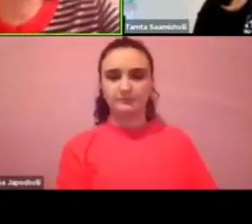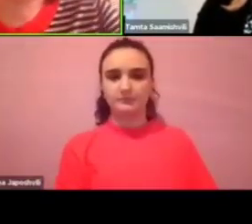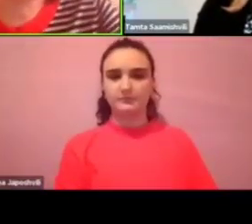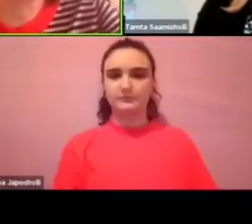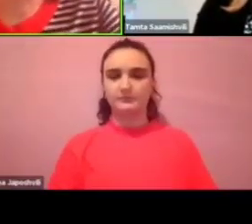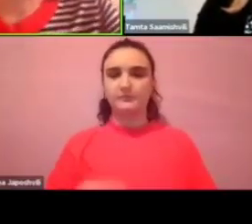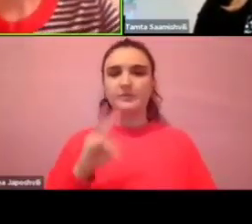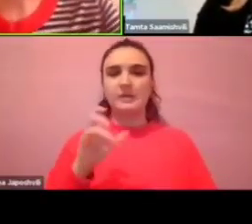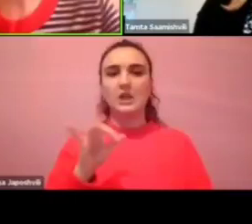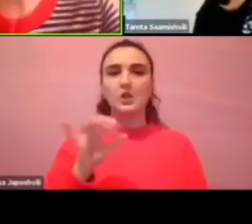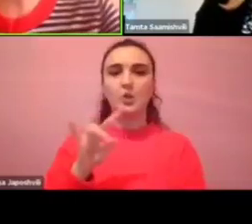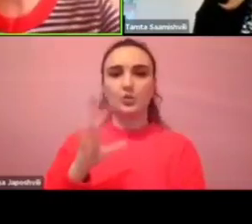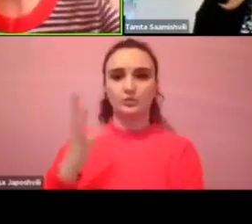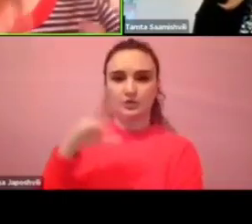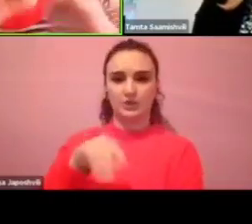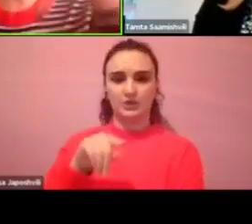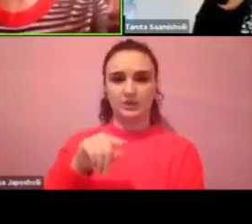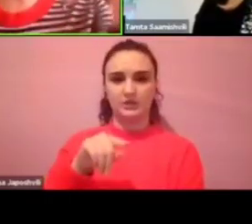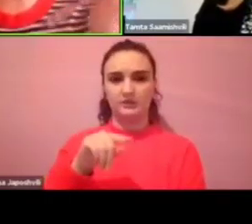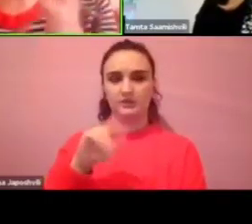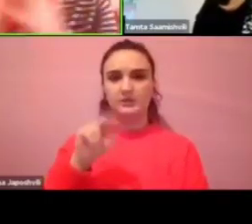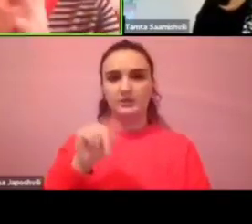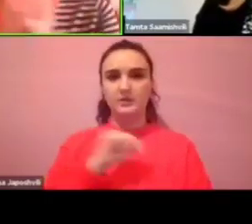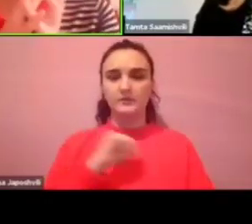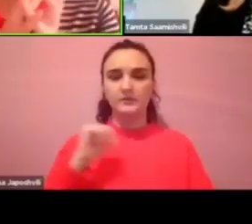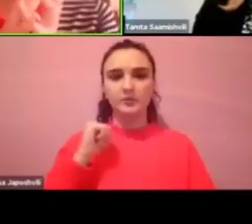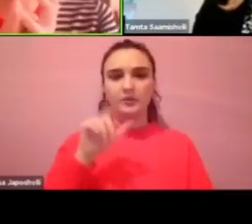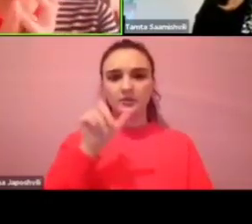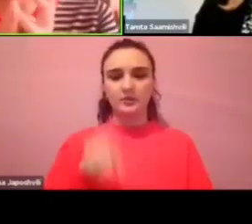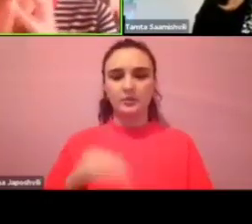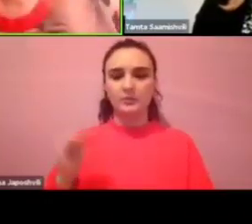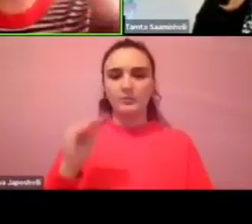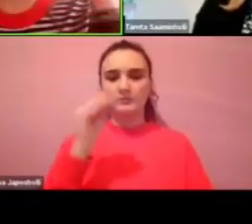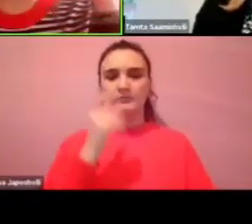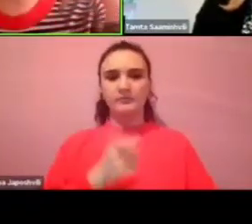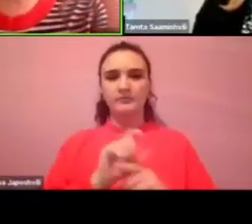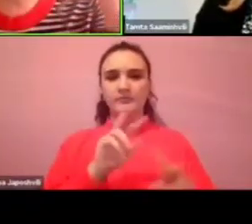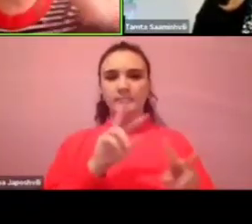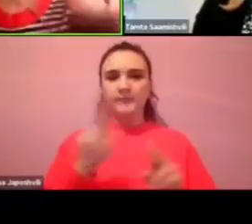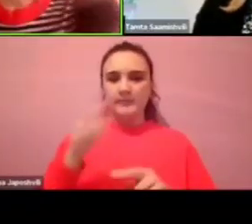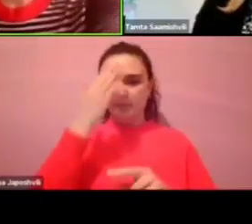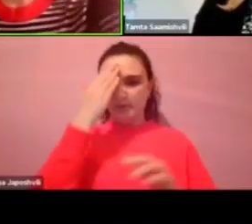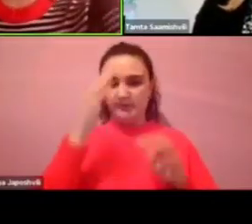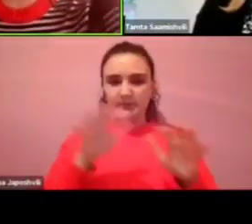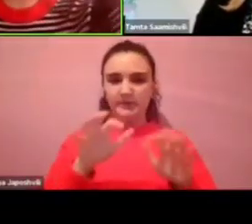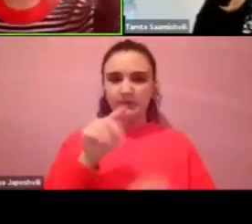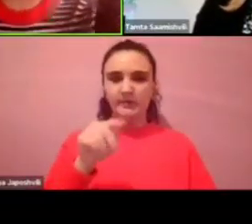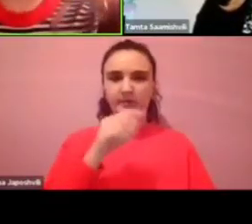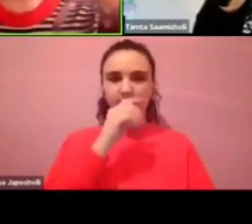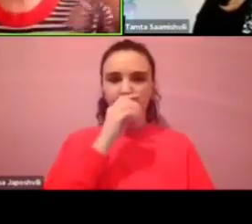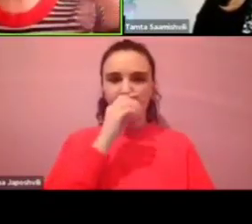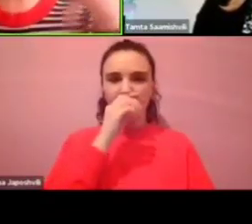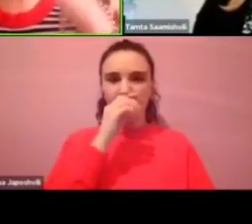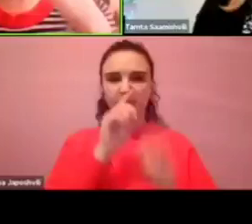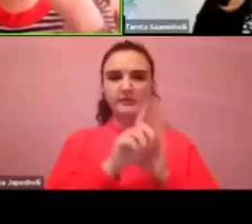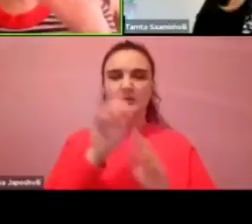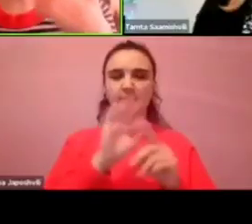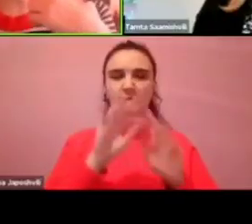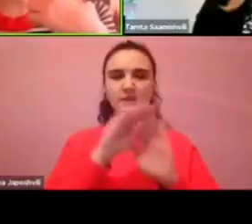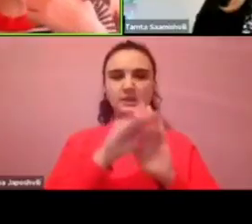წარმოიდგინეთ რამდენია. და ეს თვითონ ანატომიურად ძალიან გავს თურმე თავის ტვინს. და იწყება ეს ნერვული